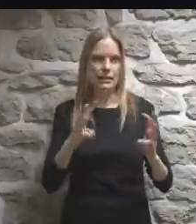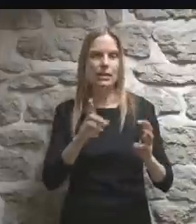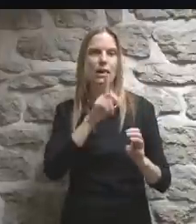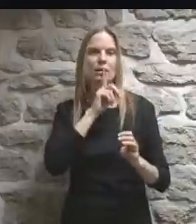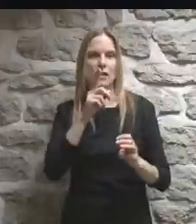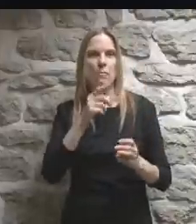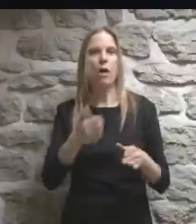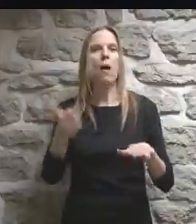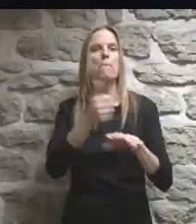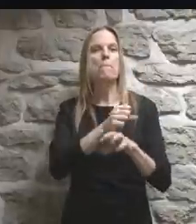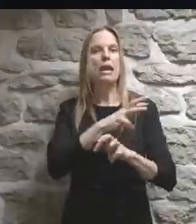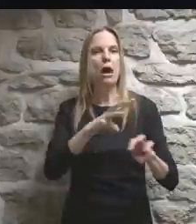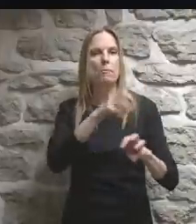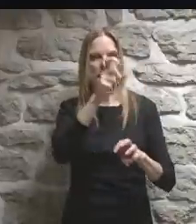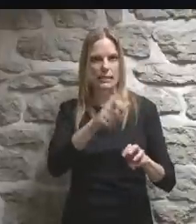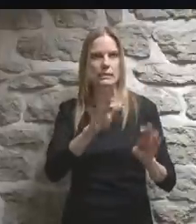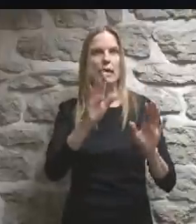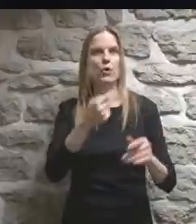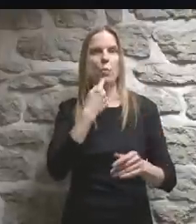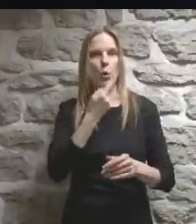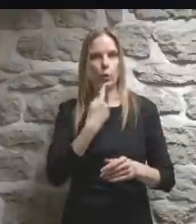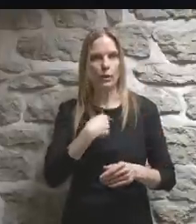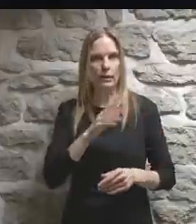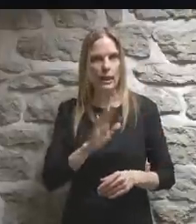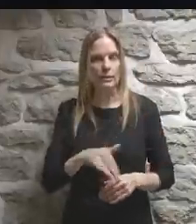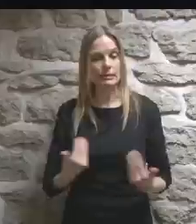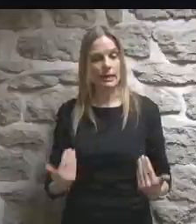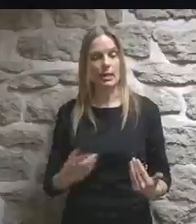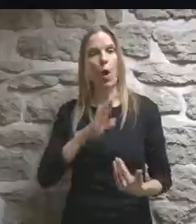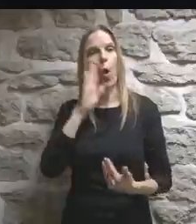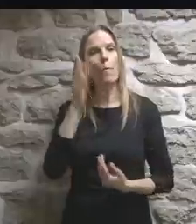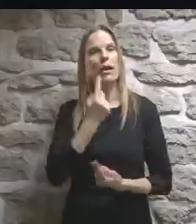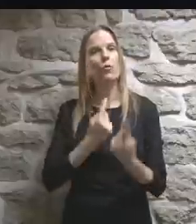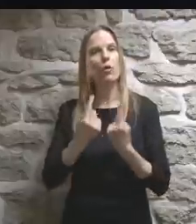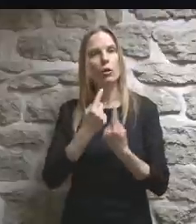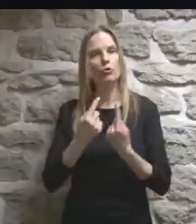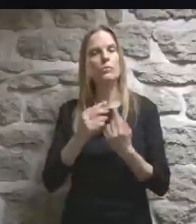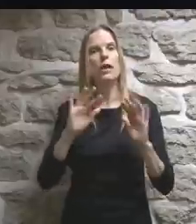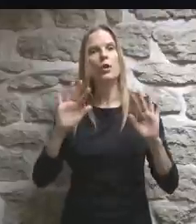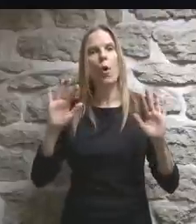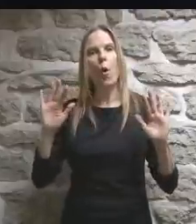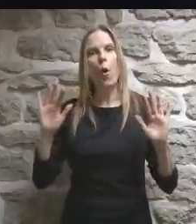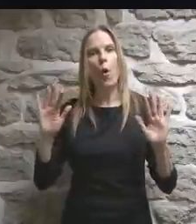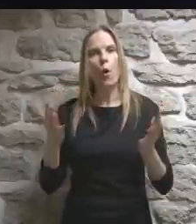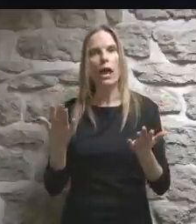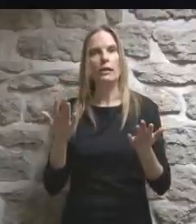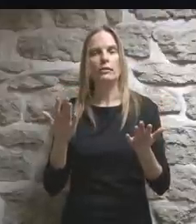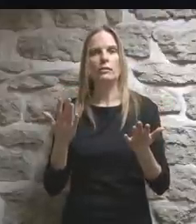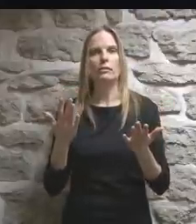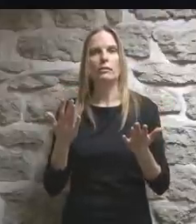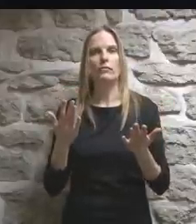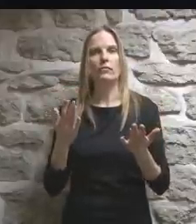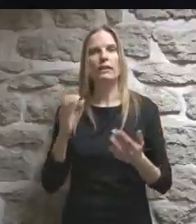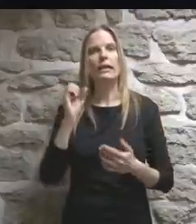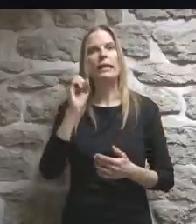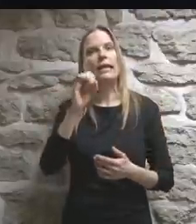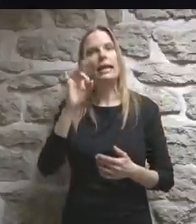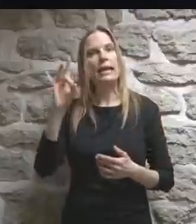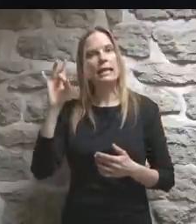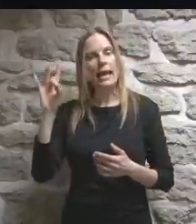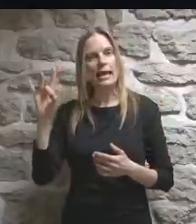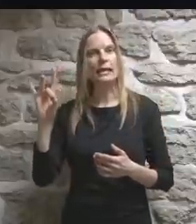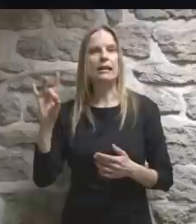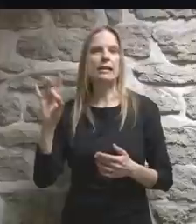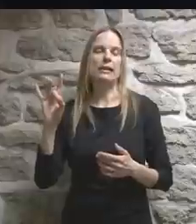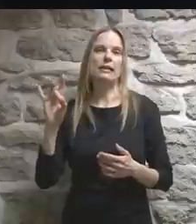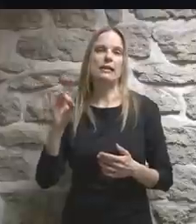peaminister ka mainis, me täna hommikul arutasime, kuidas tõsta võimekust nii rahvusringhäälingul kui